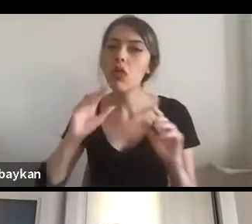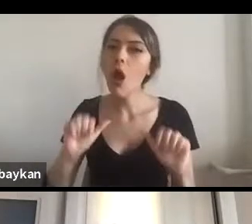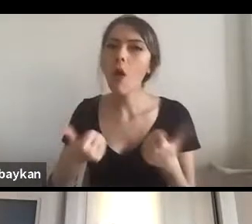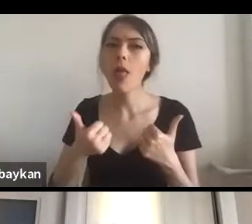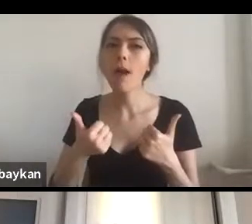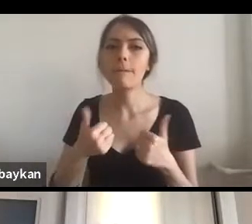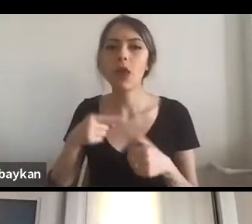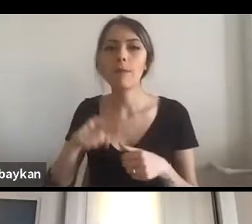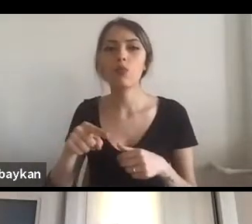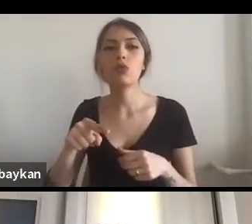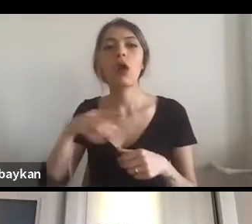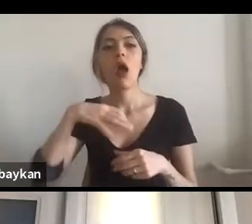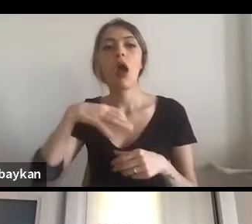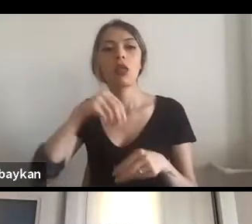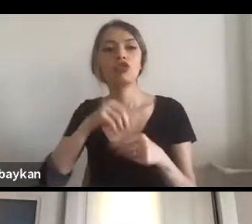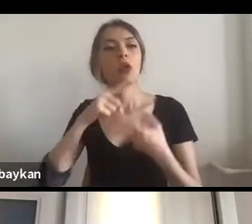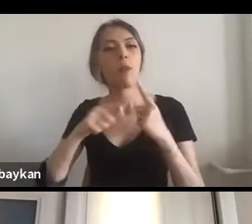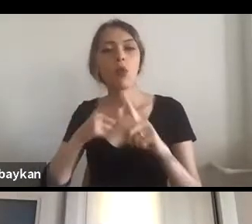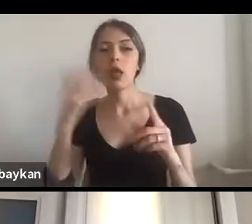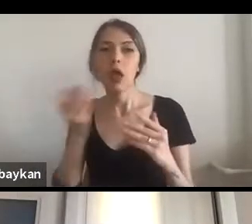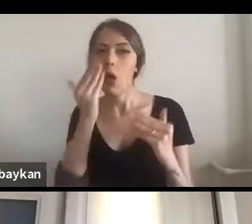uygun olduğunu düşünüyorum.